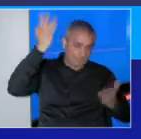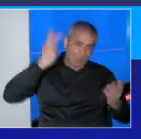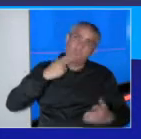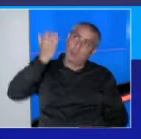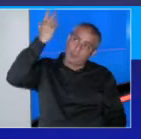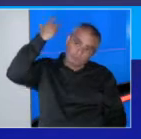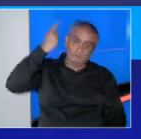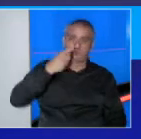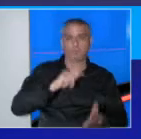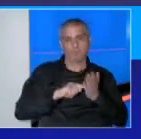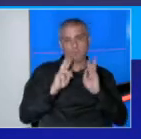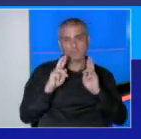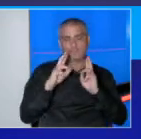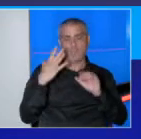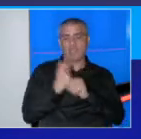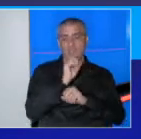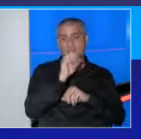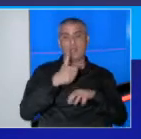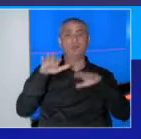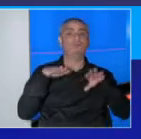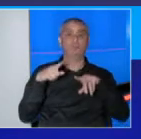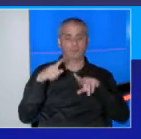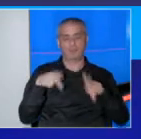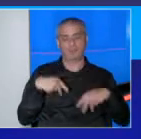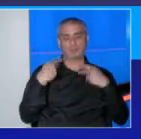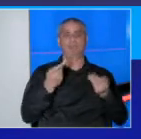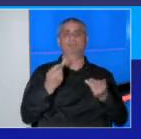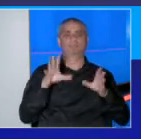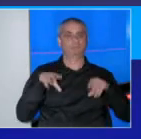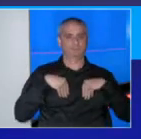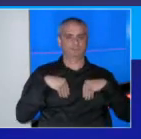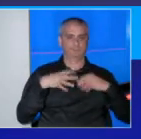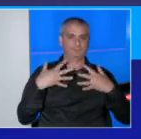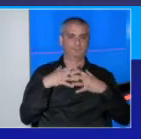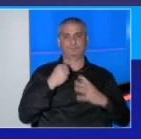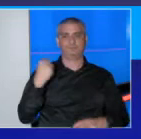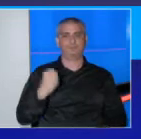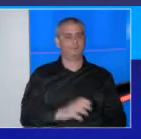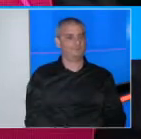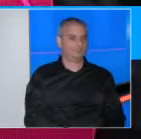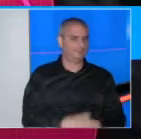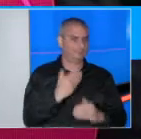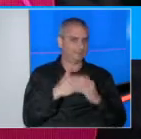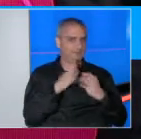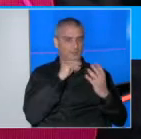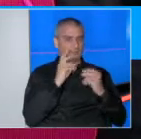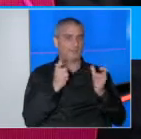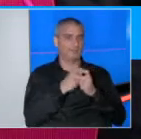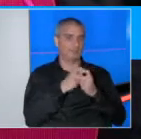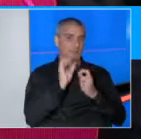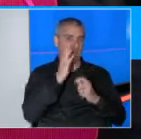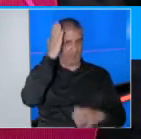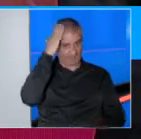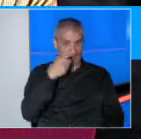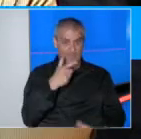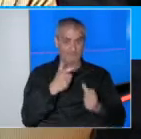לפני שנתיים, וזה מה שהוא מקווה שבעצם ההצלחה שלו בראשות ממשלה תחזיר אותו לקונסנזוס בציבור הימני. כן, לסיום בנצי, בוא נדבר על המפלגה של